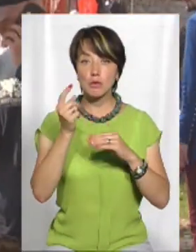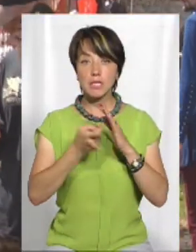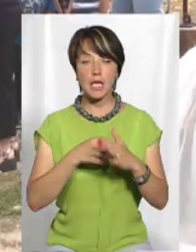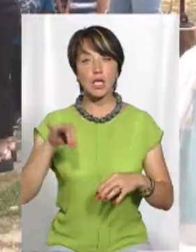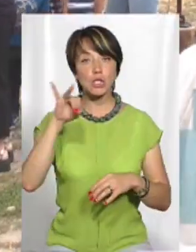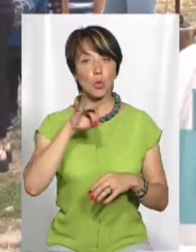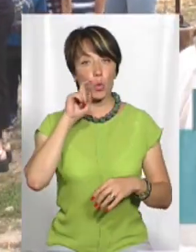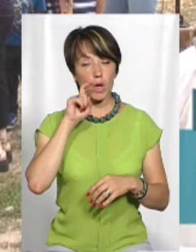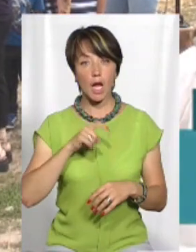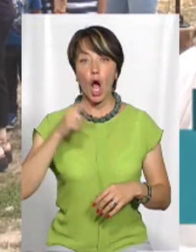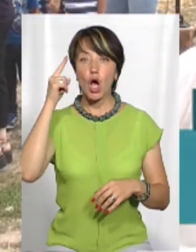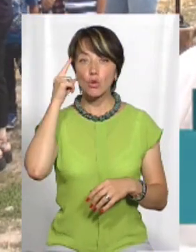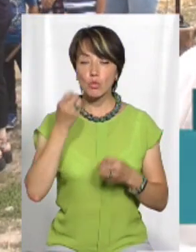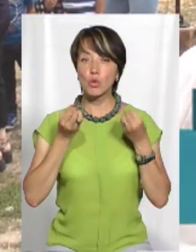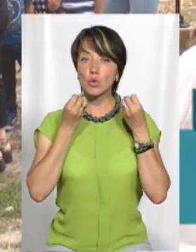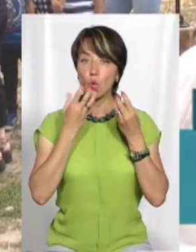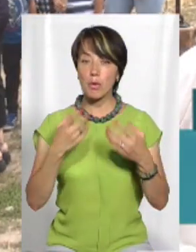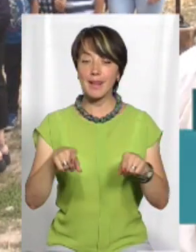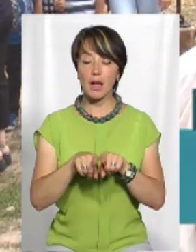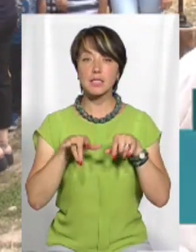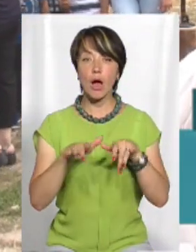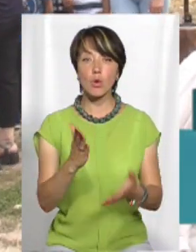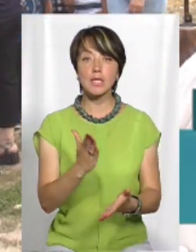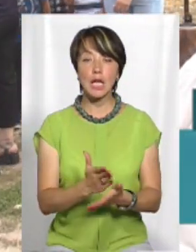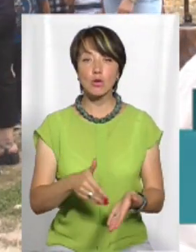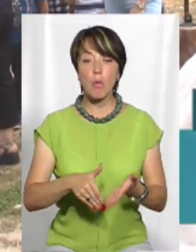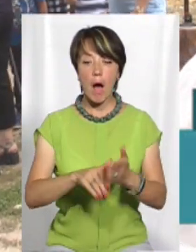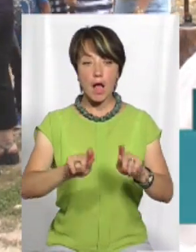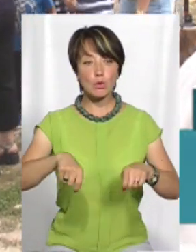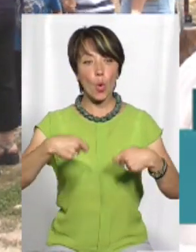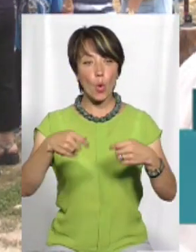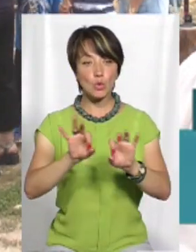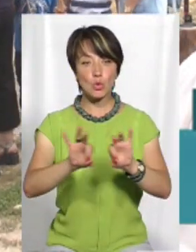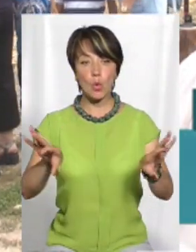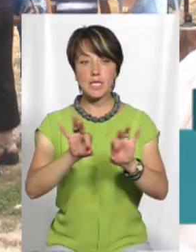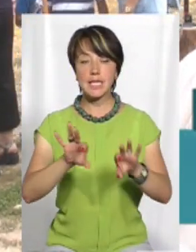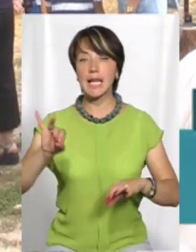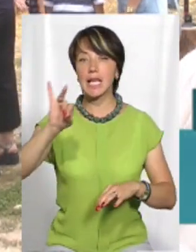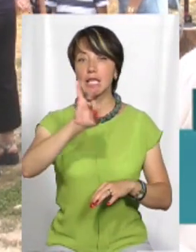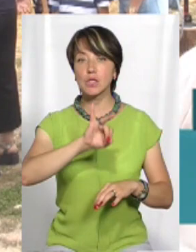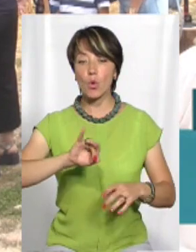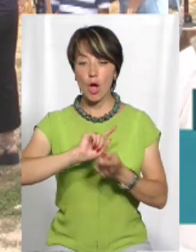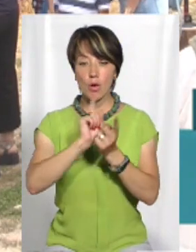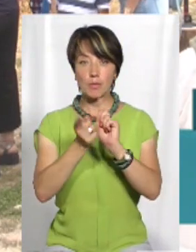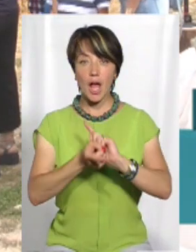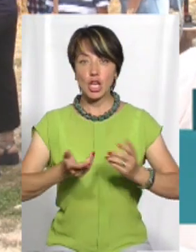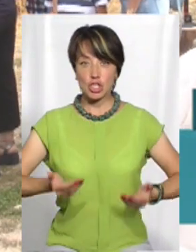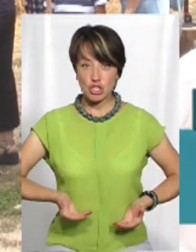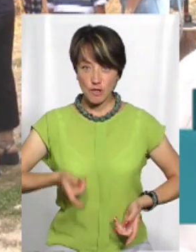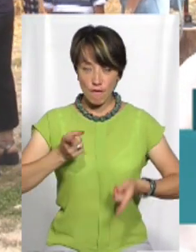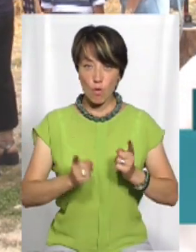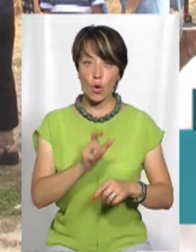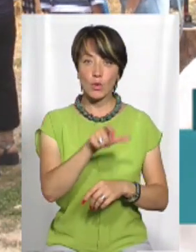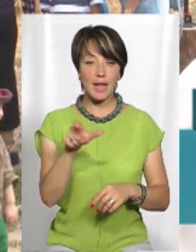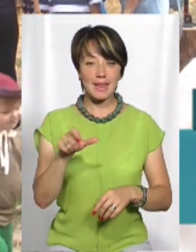історію України. Думаю, добре, що такі заходи є. Це допомагає доносити цю історію, робити її живою для людей, які самі не сидять